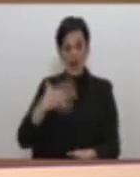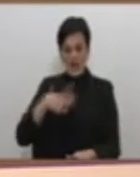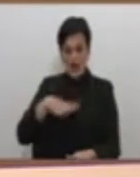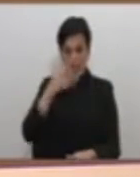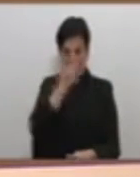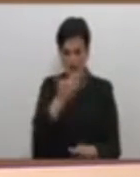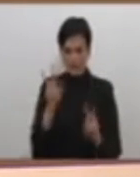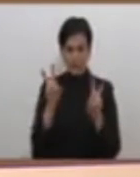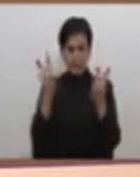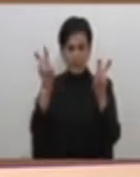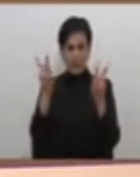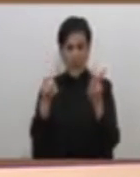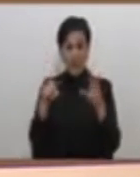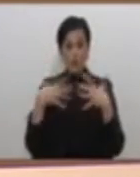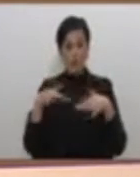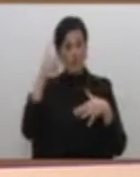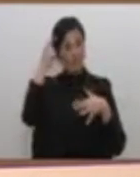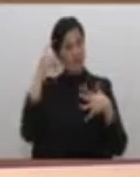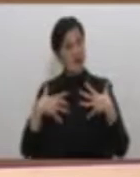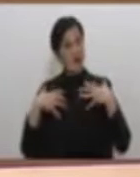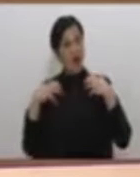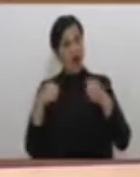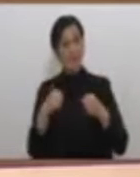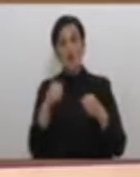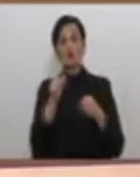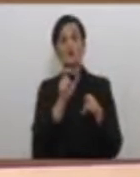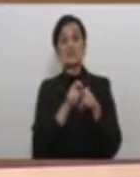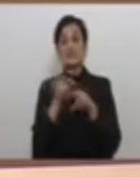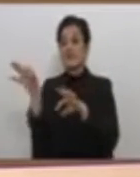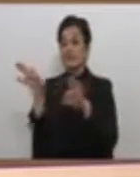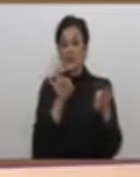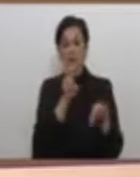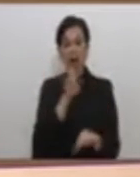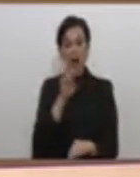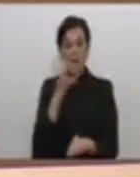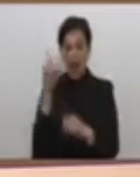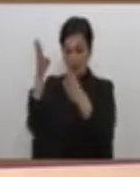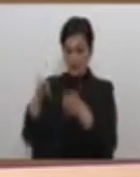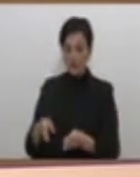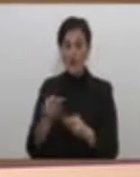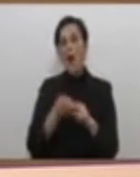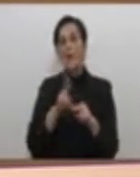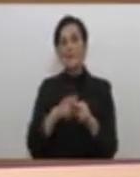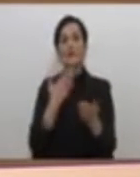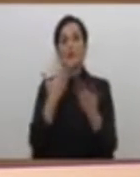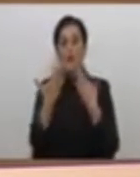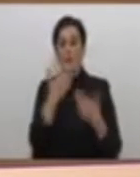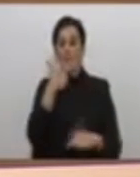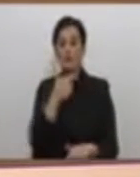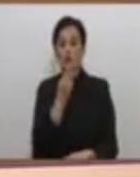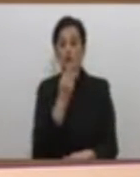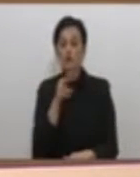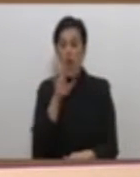ბჭყალებში გამოჯამრთელდნენ და ციტირებენ სწორედ ირაკლი ღარიბაშვილს. ამიტომ მოგმართავთ ბატონო შალვა